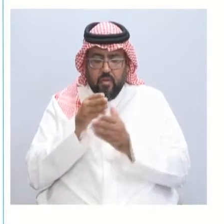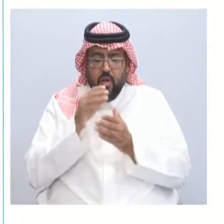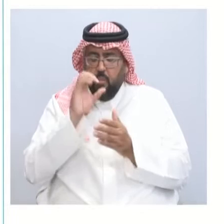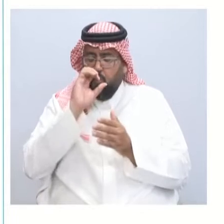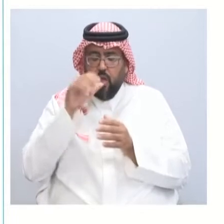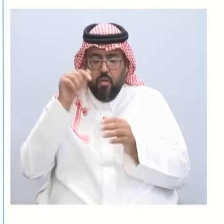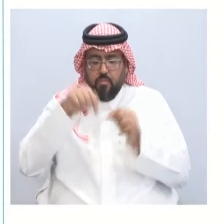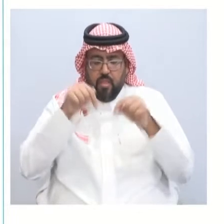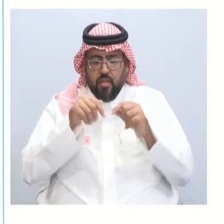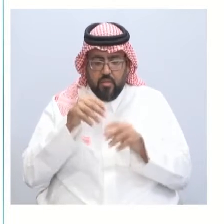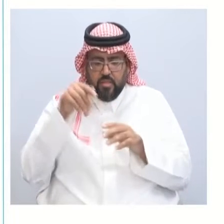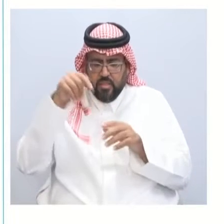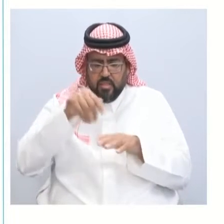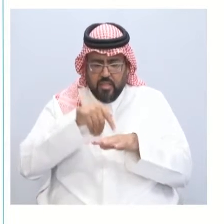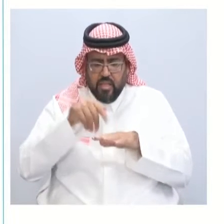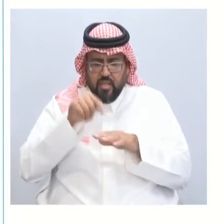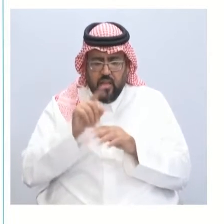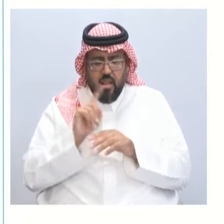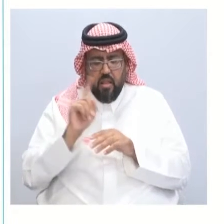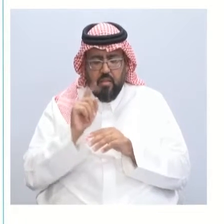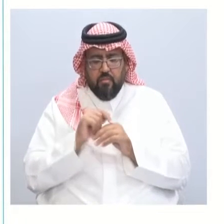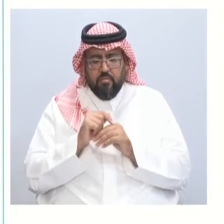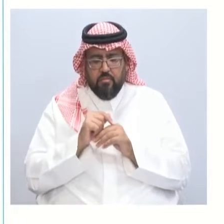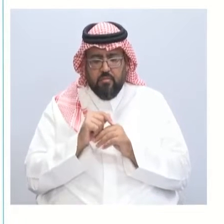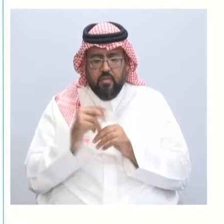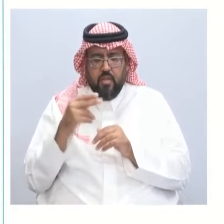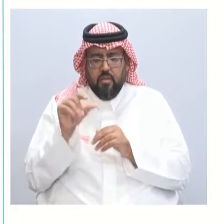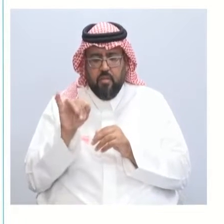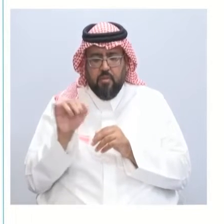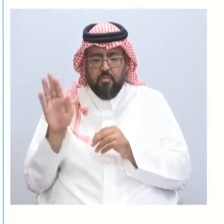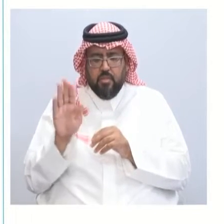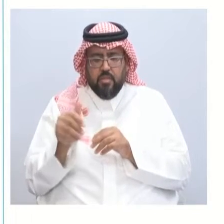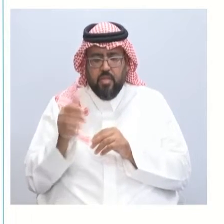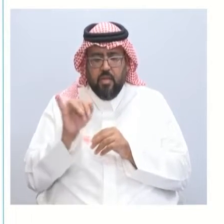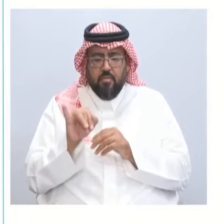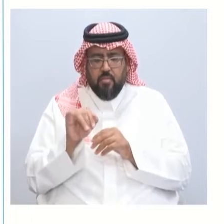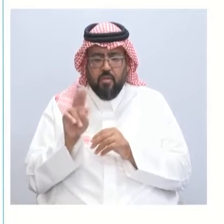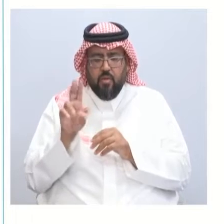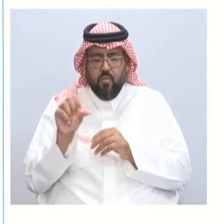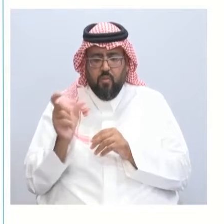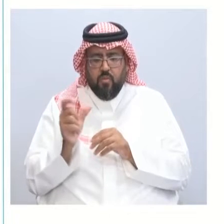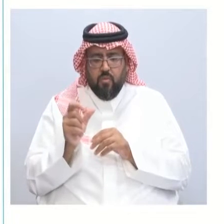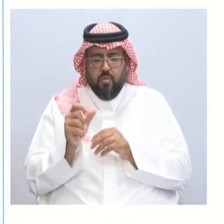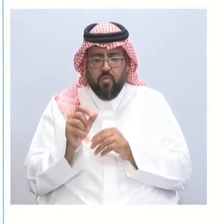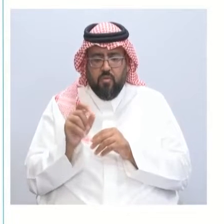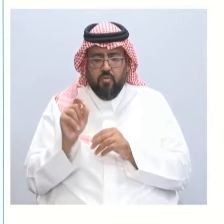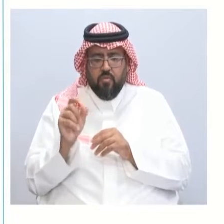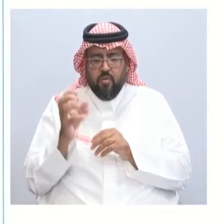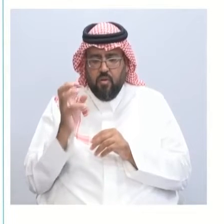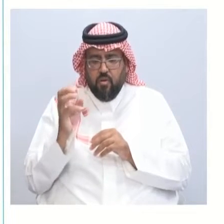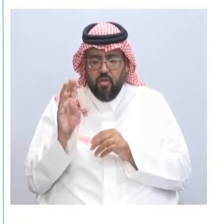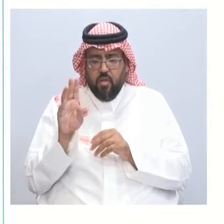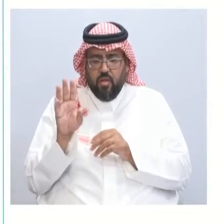الامطار من خلال هذه الصخور وهي عديمه المسام تكون تكون في كتل